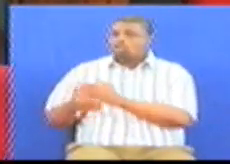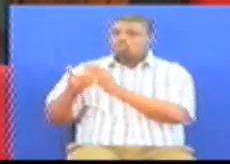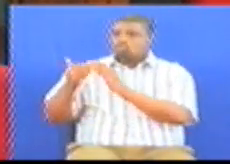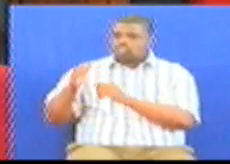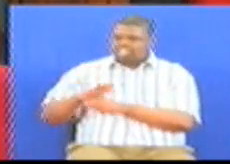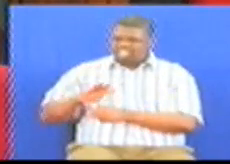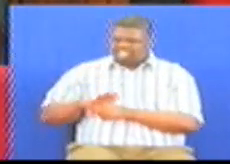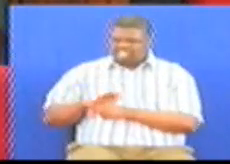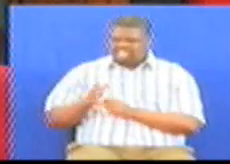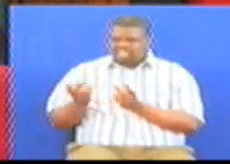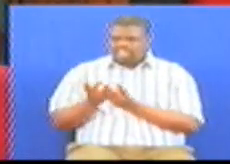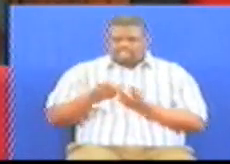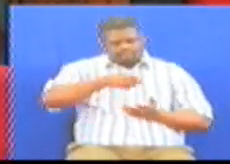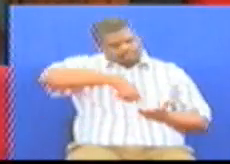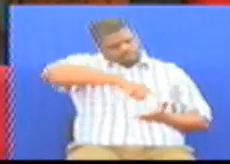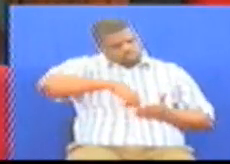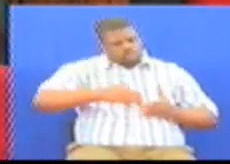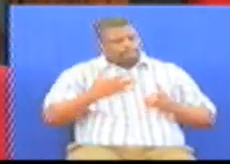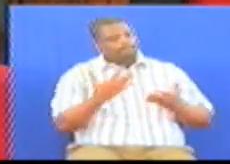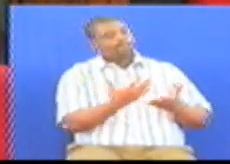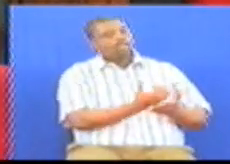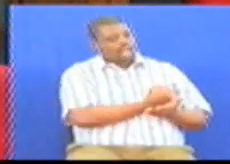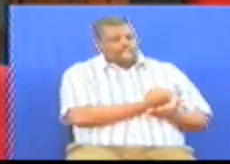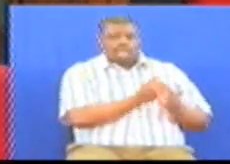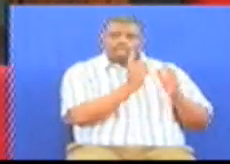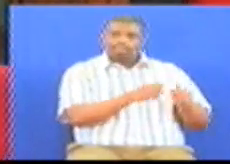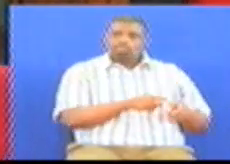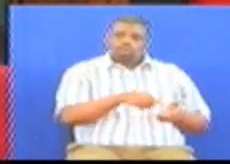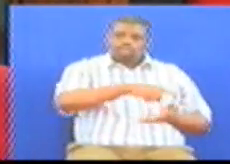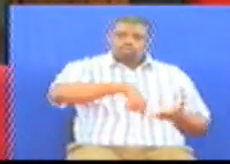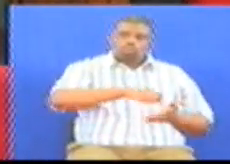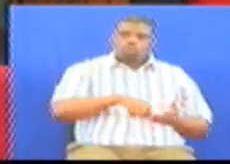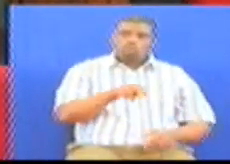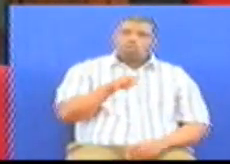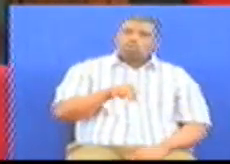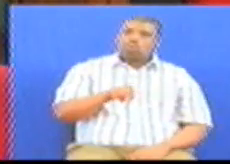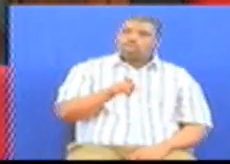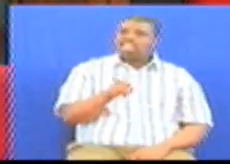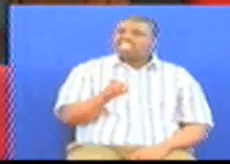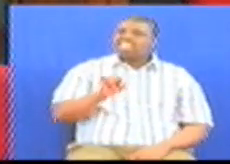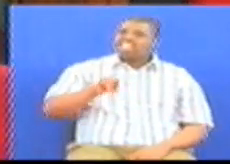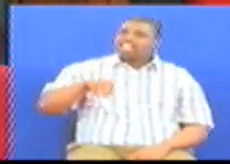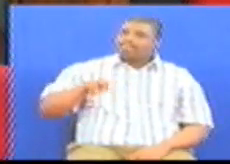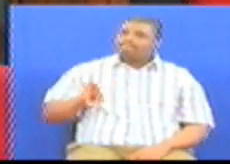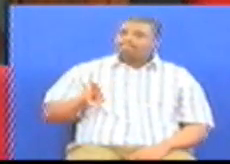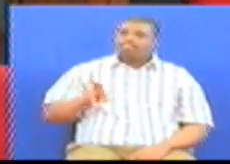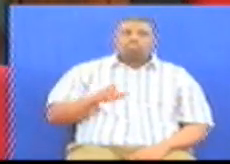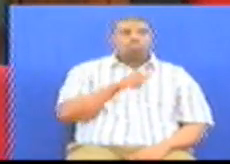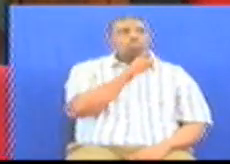tumeshapata. Lakini kipo kituo cha Ngimu ambacho wananchi wamekijenga zaidi ya miaka 10